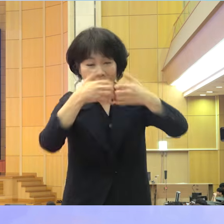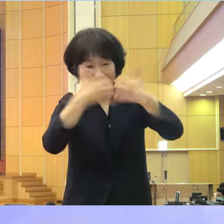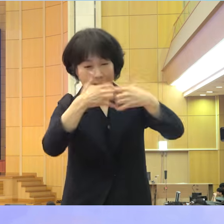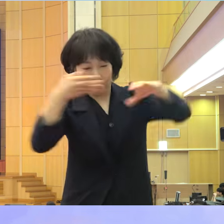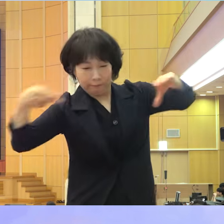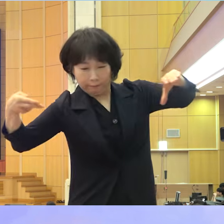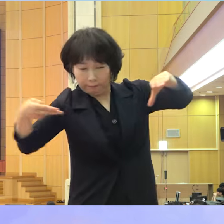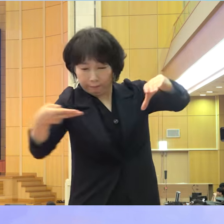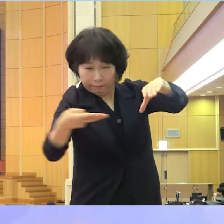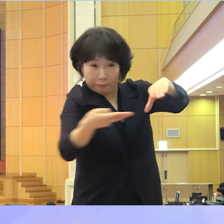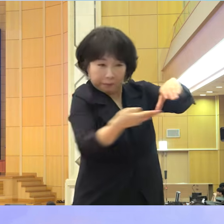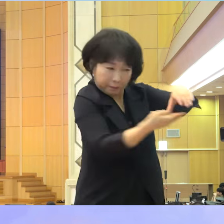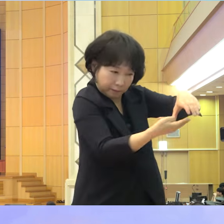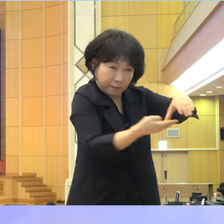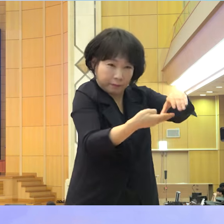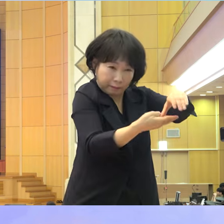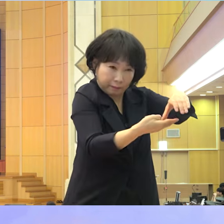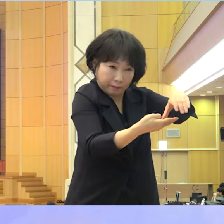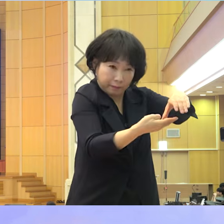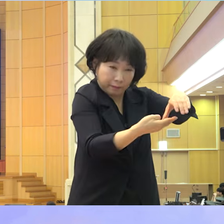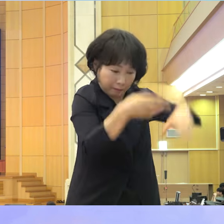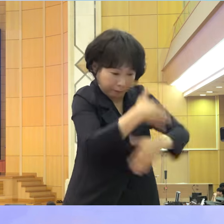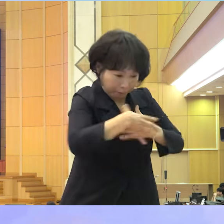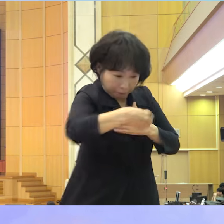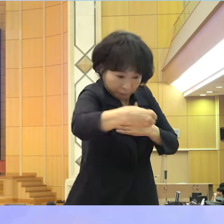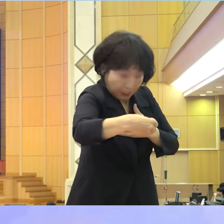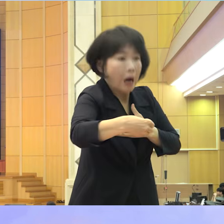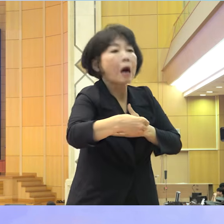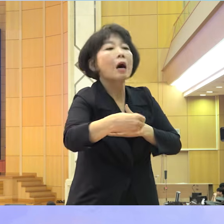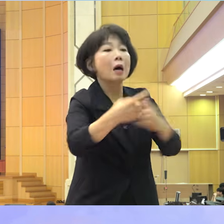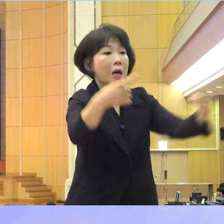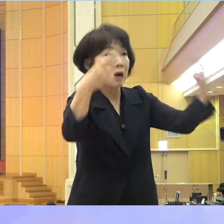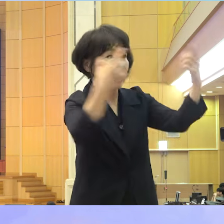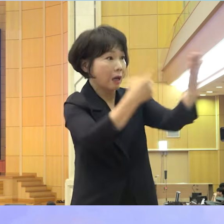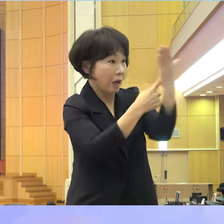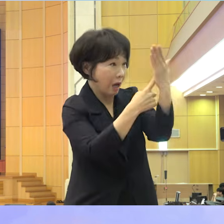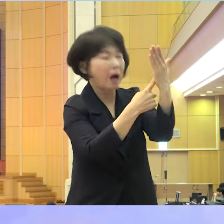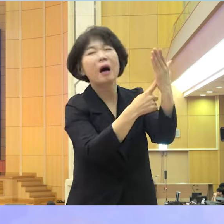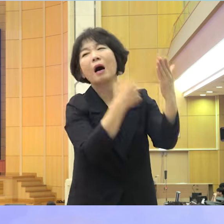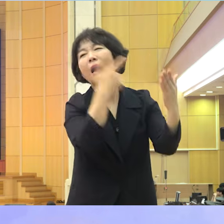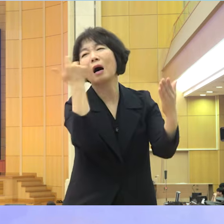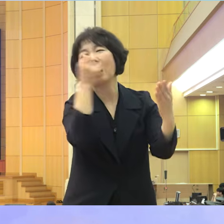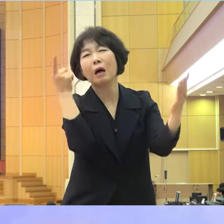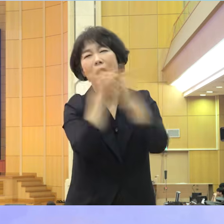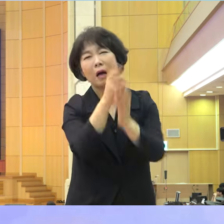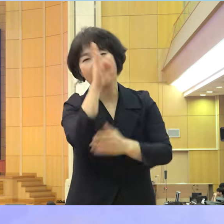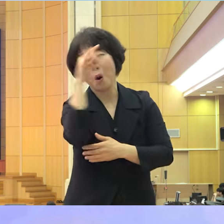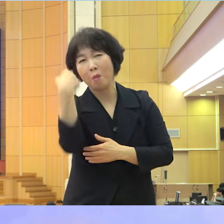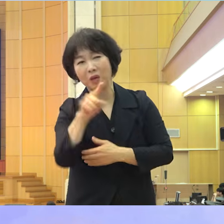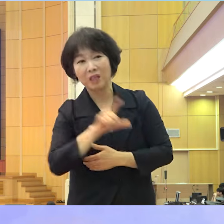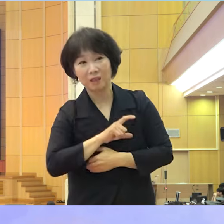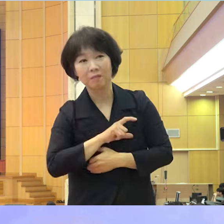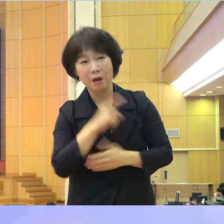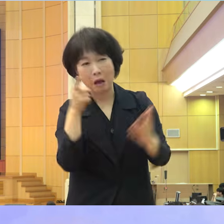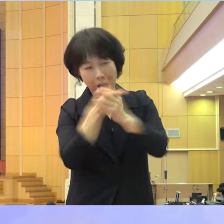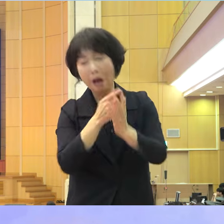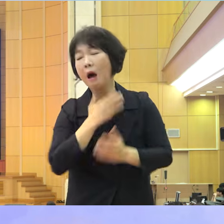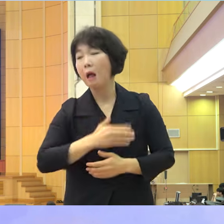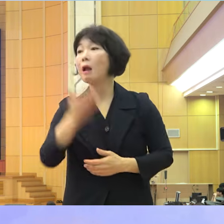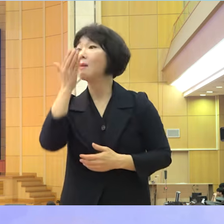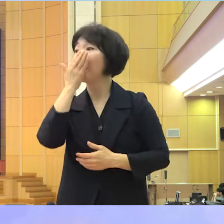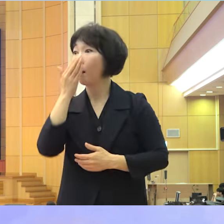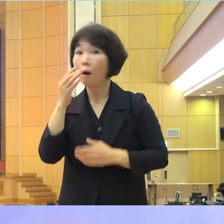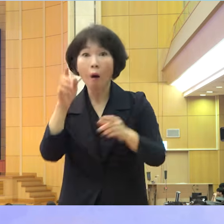때문에 MRI로 촬영하는 건데, 알아보는 거예요. 무슨 병이 있는지를. 병을 모르면 못 고치잖아요. 무슨